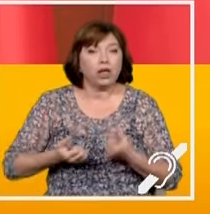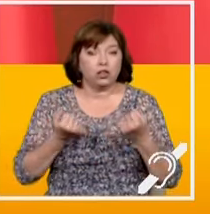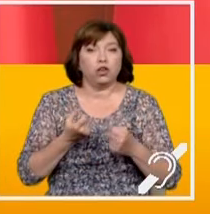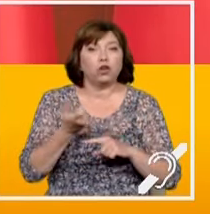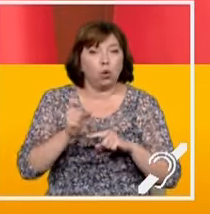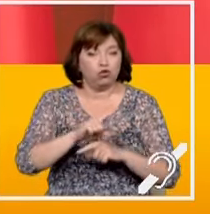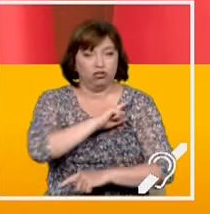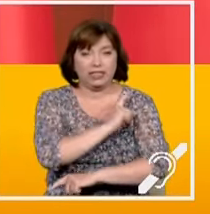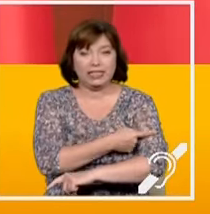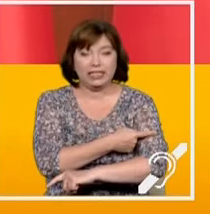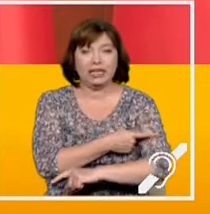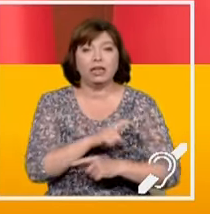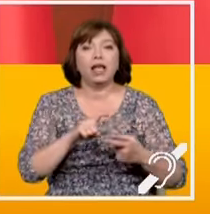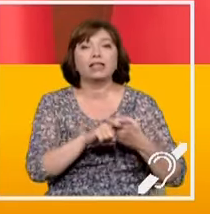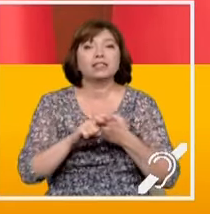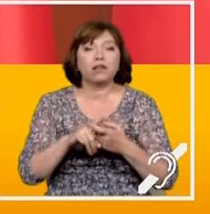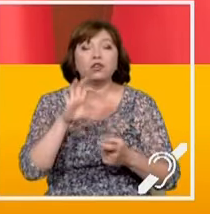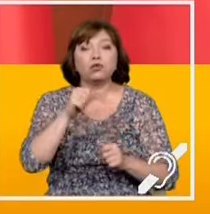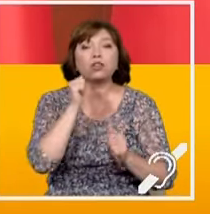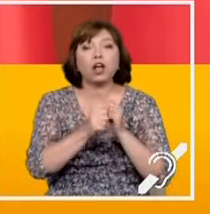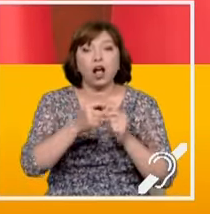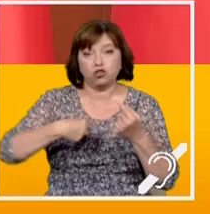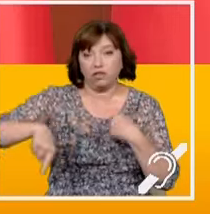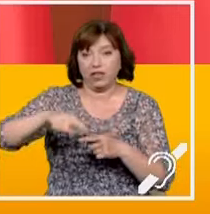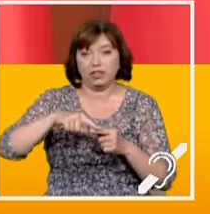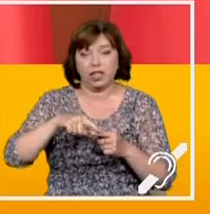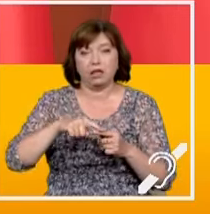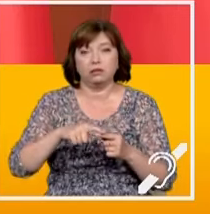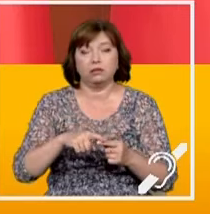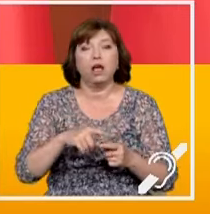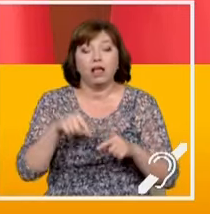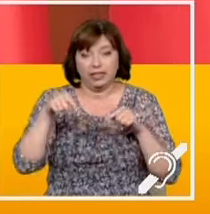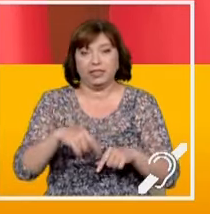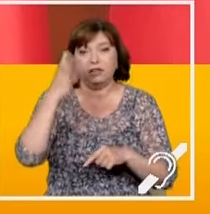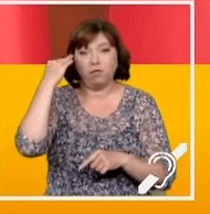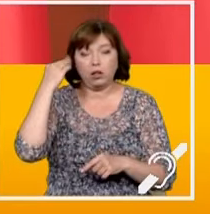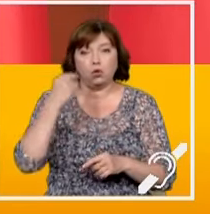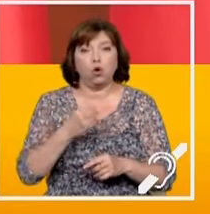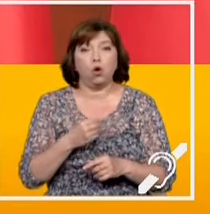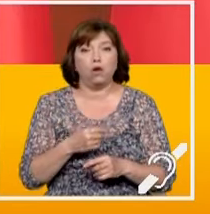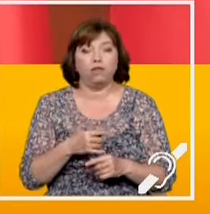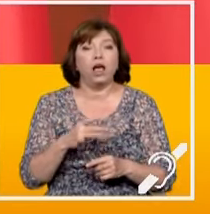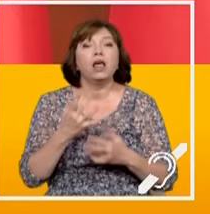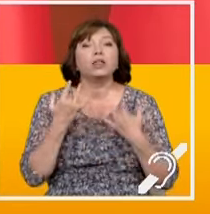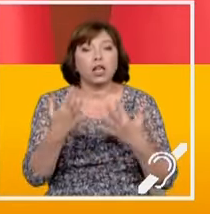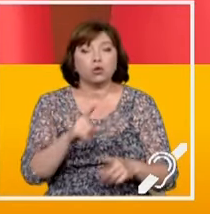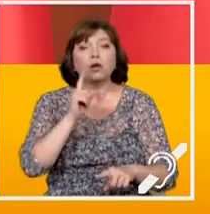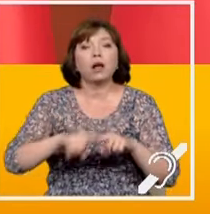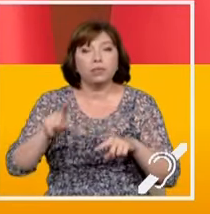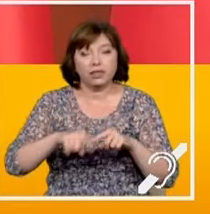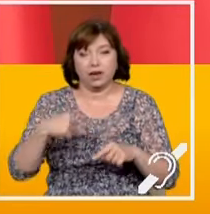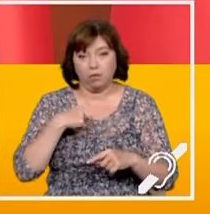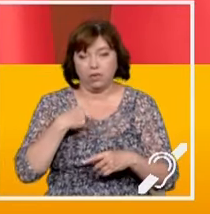extern puternic, depinde de fiecare dintre noi, aici în Moldova, cât de rapid vom